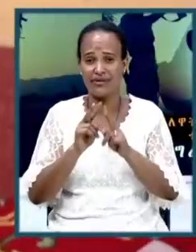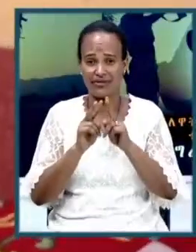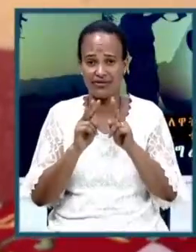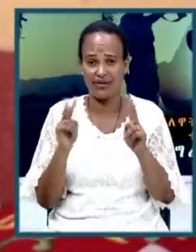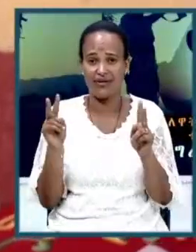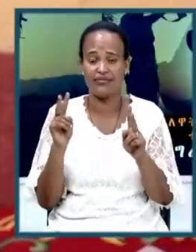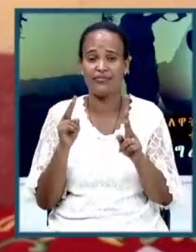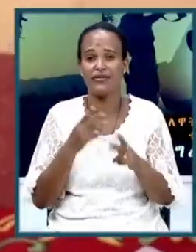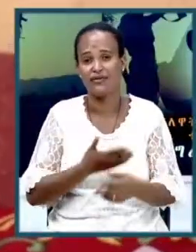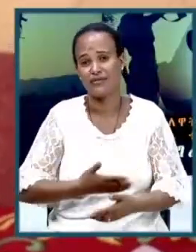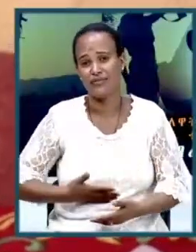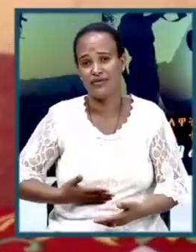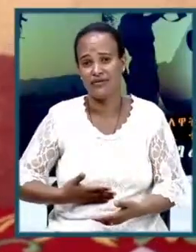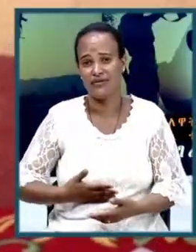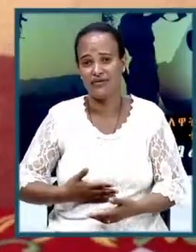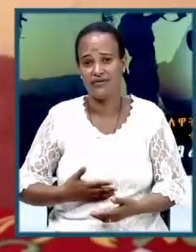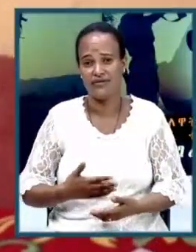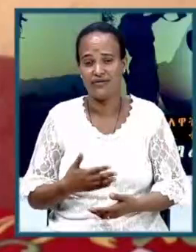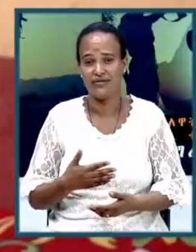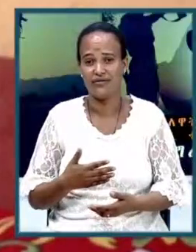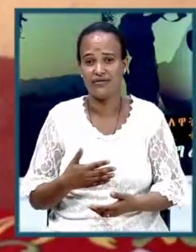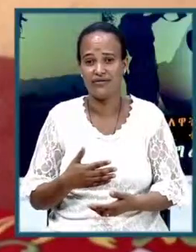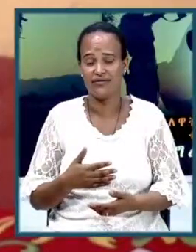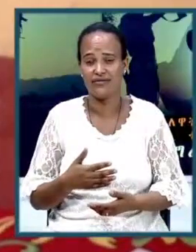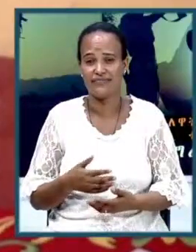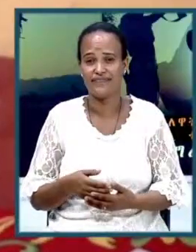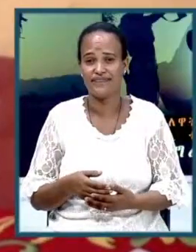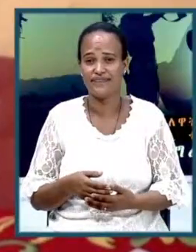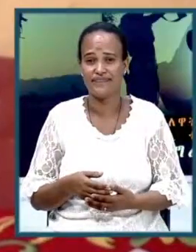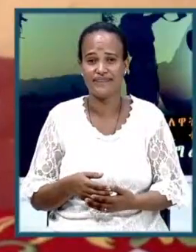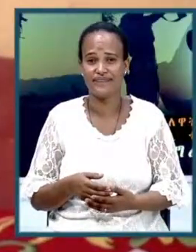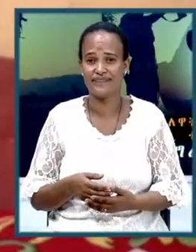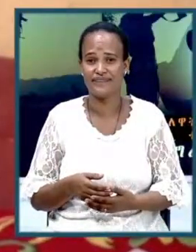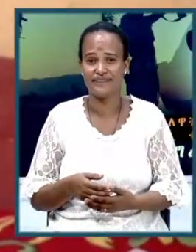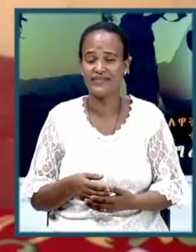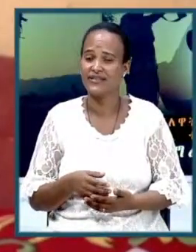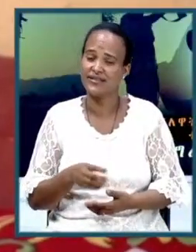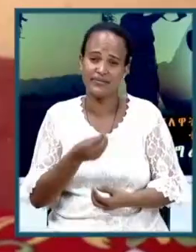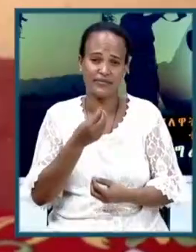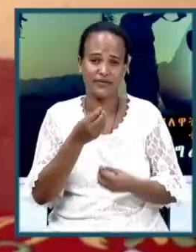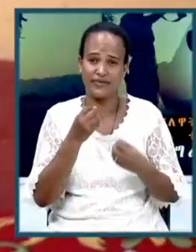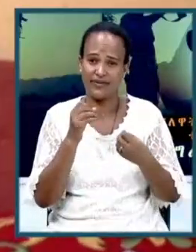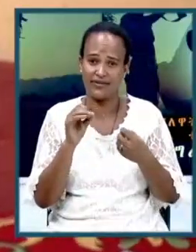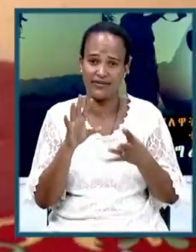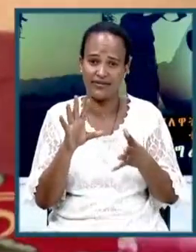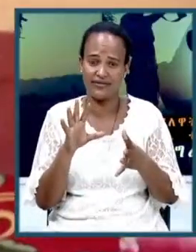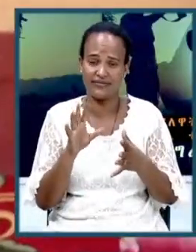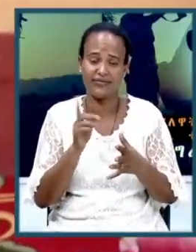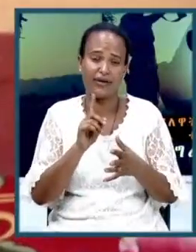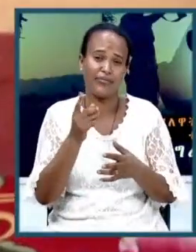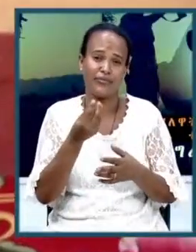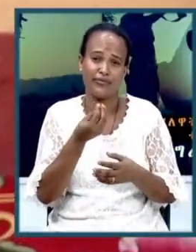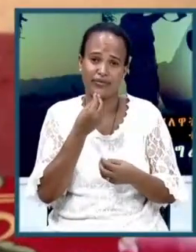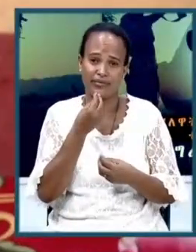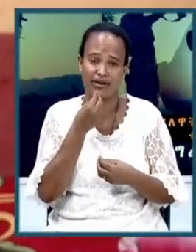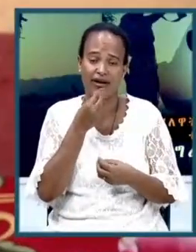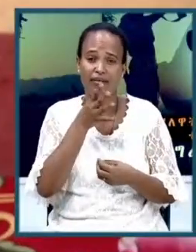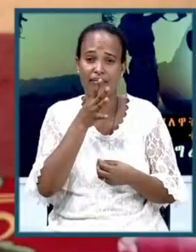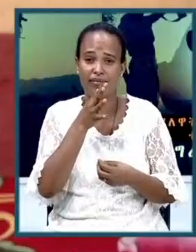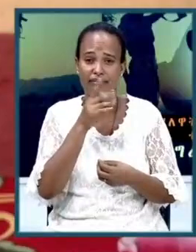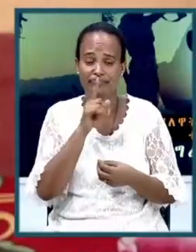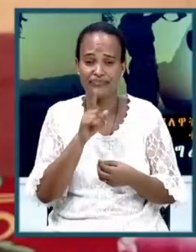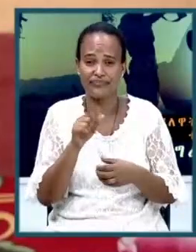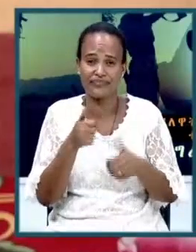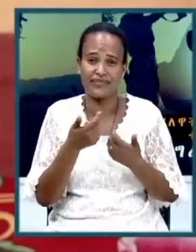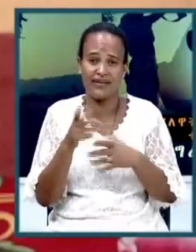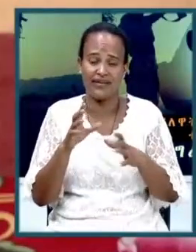አሚነዩ እንደ ራስ ይዳለያ ግን ላይ ታመከላ ሌላ